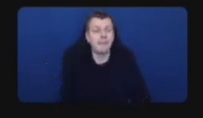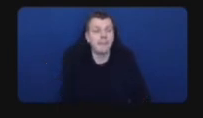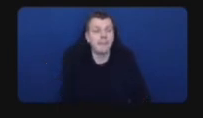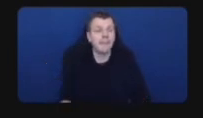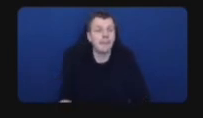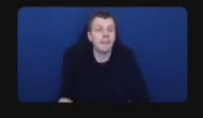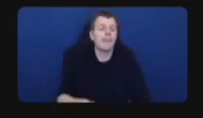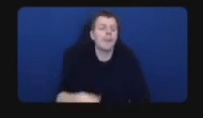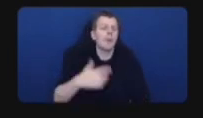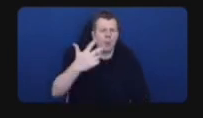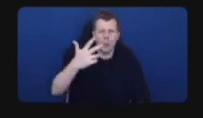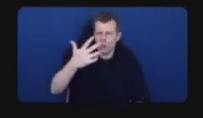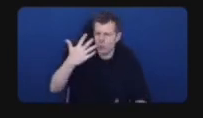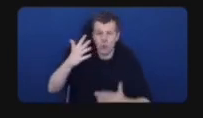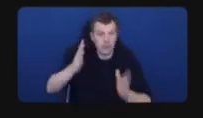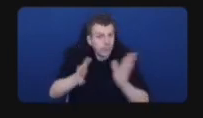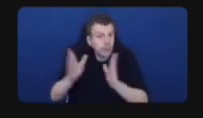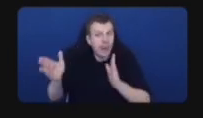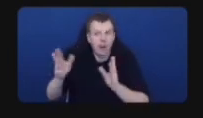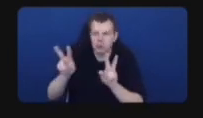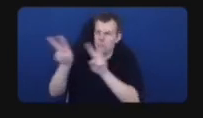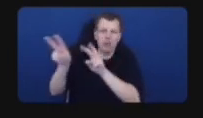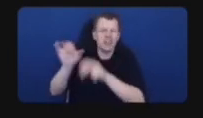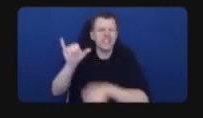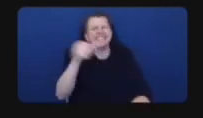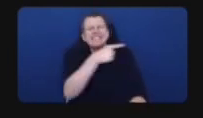避免中暑这些。